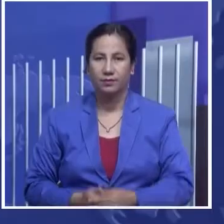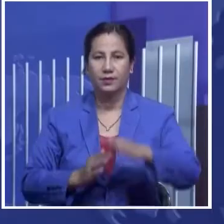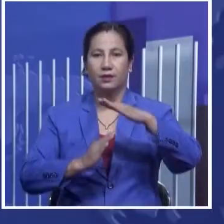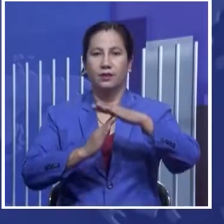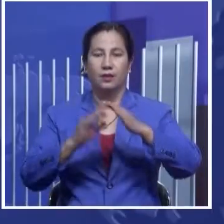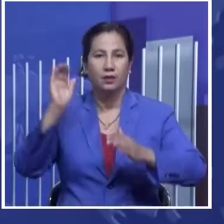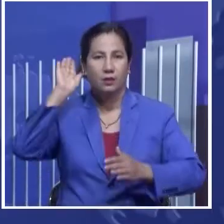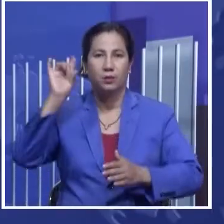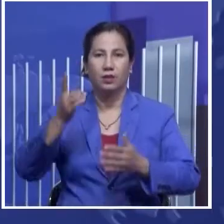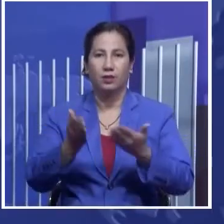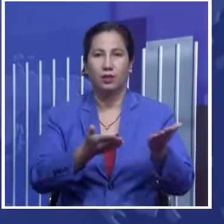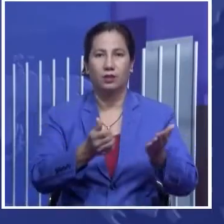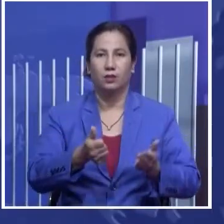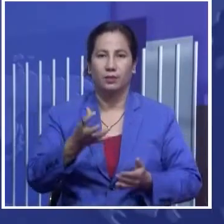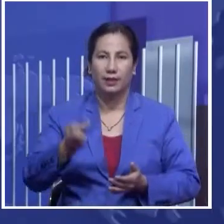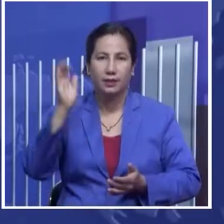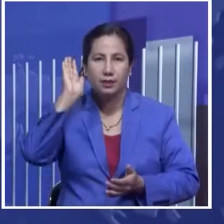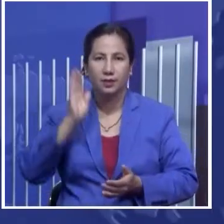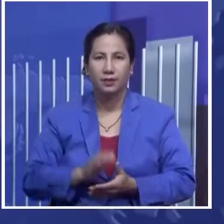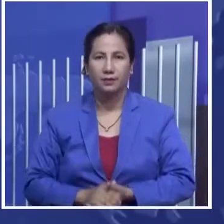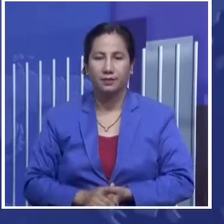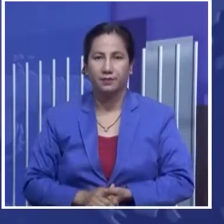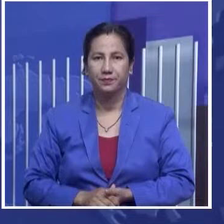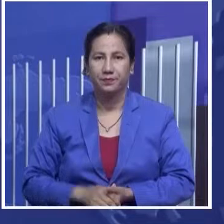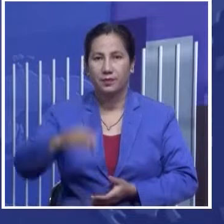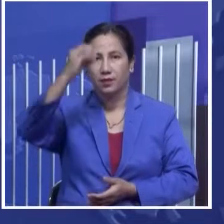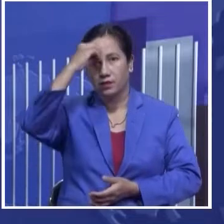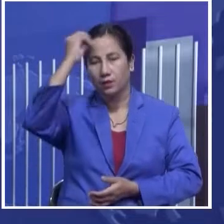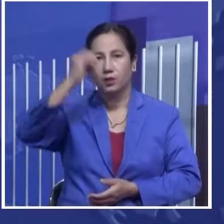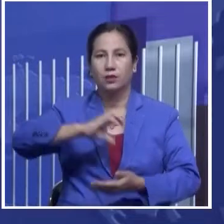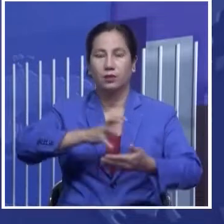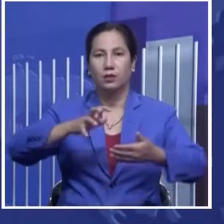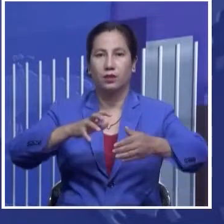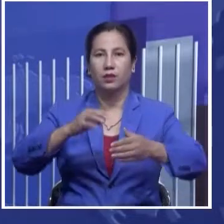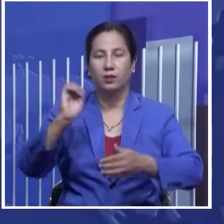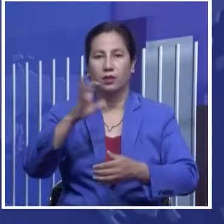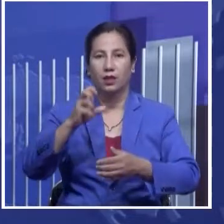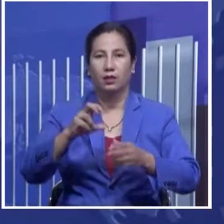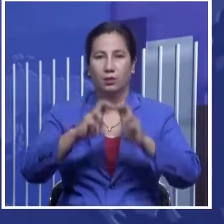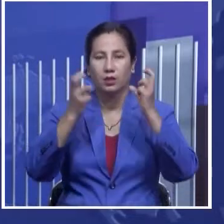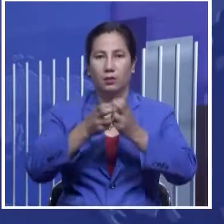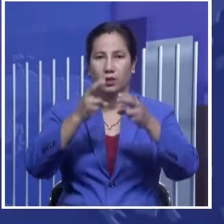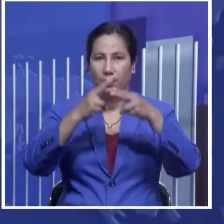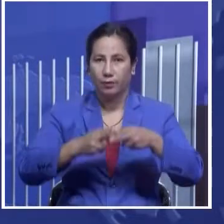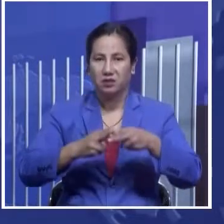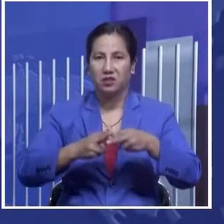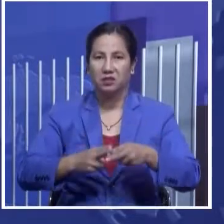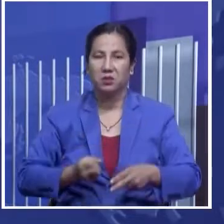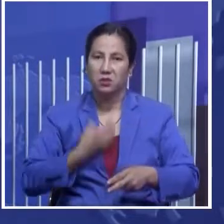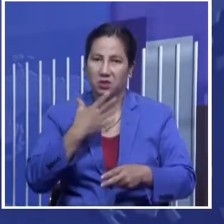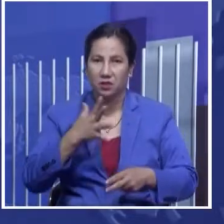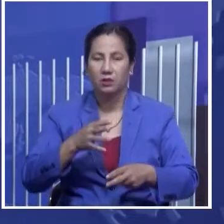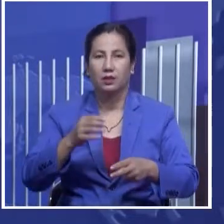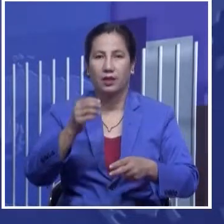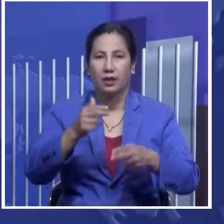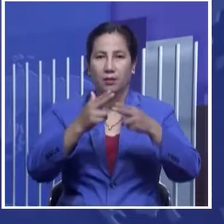विश्रामपछि समाचारमा पुनः स्वागत छ। अब बाँकी समाचार। सुदूरपश्चिम प्रदेशमा सत्तारूढ दलकै सांसदहरूले बजेटप्रति असन्तुष्टि जनाउँदै आगामी